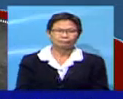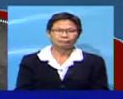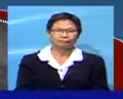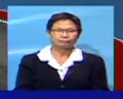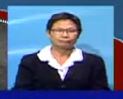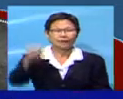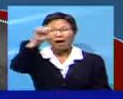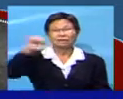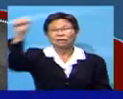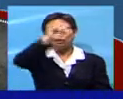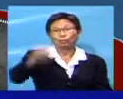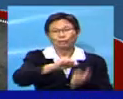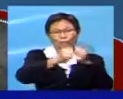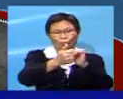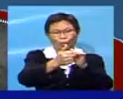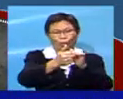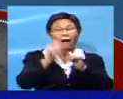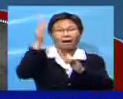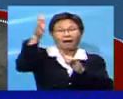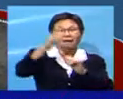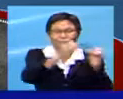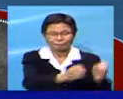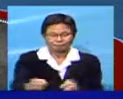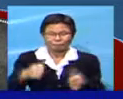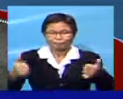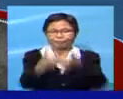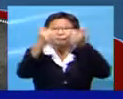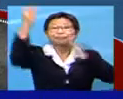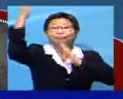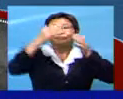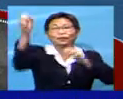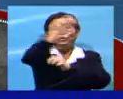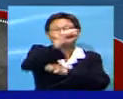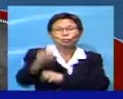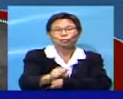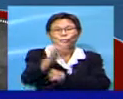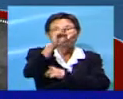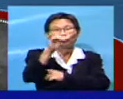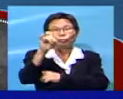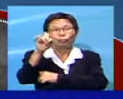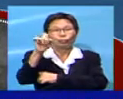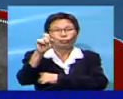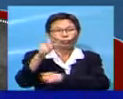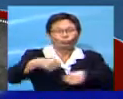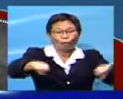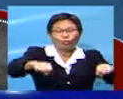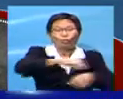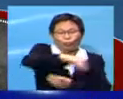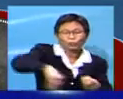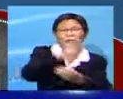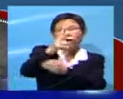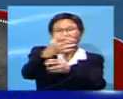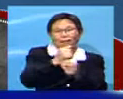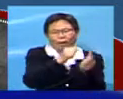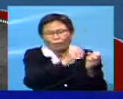Asia Super Sports Group ASG bakal menganjurkan kejohanan Malaysia Supermoto pusingan kedua setelah mendapat